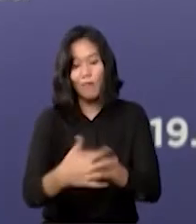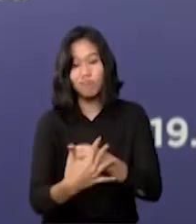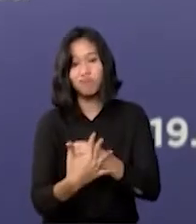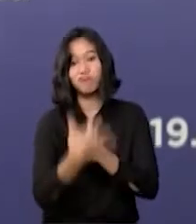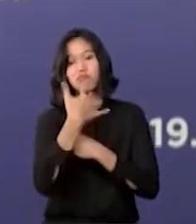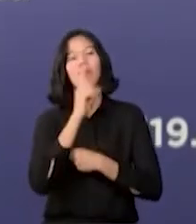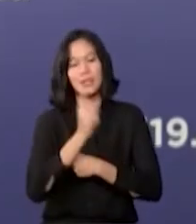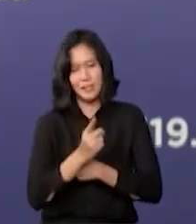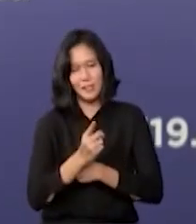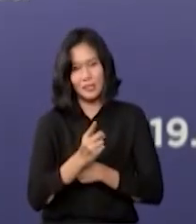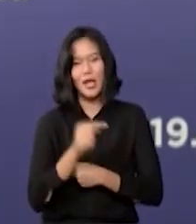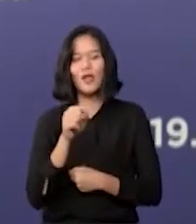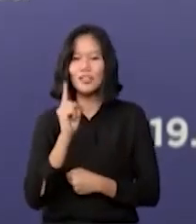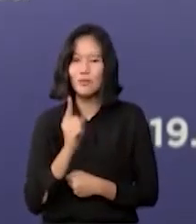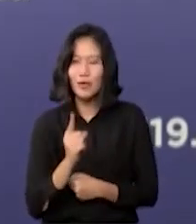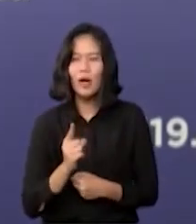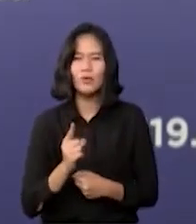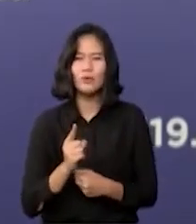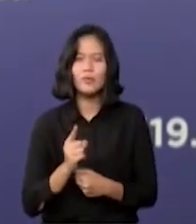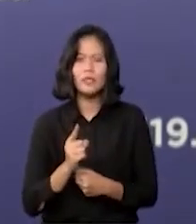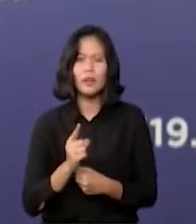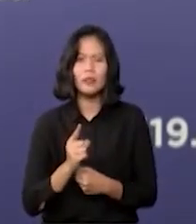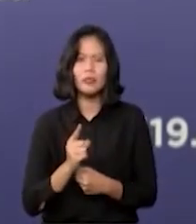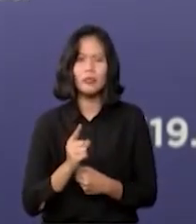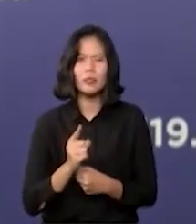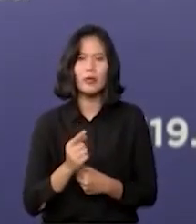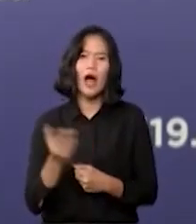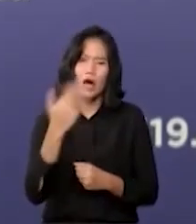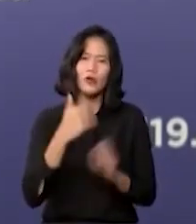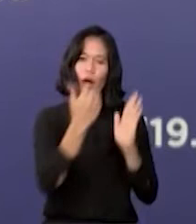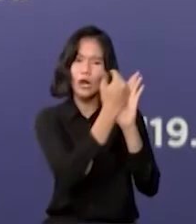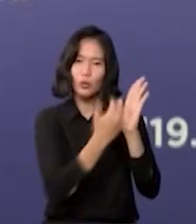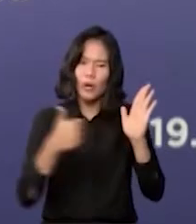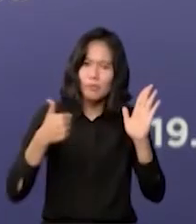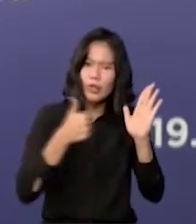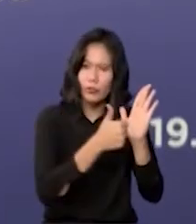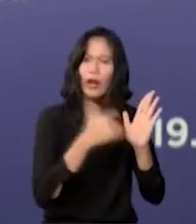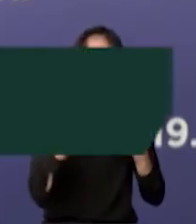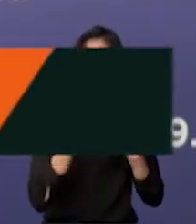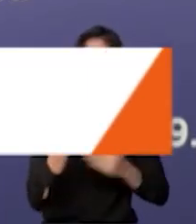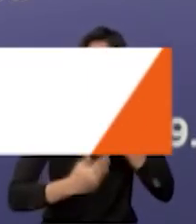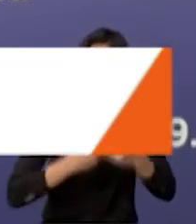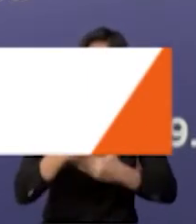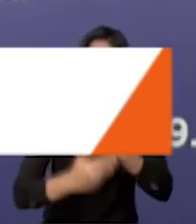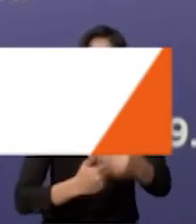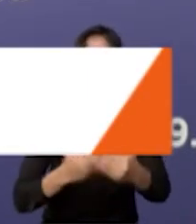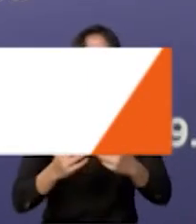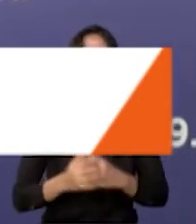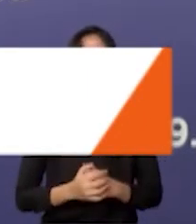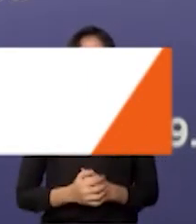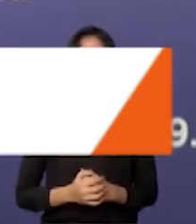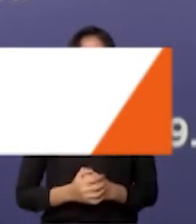oleh karena itu mari bersama-sama protokol kesehatan tetep kita jalankan sebaik-baik